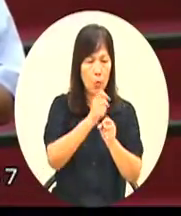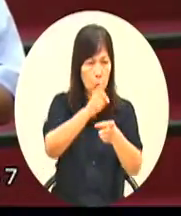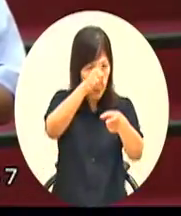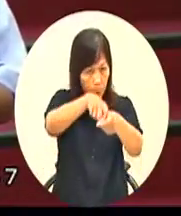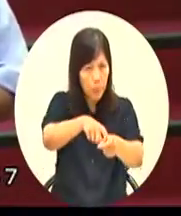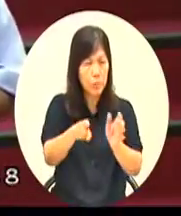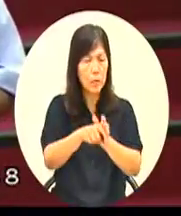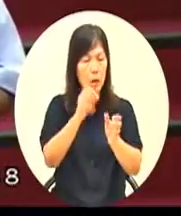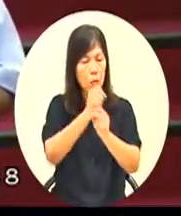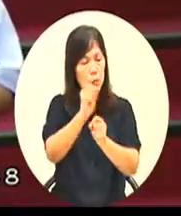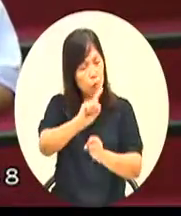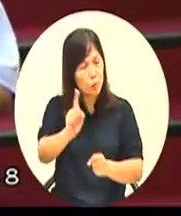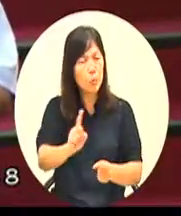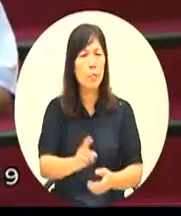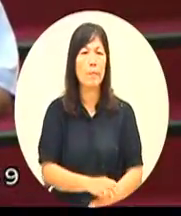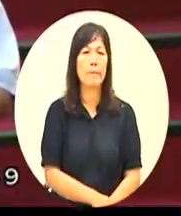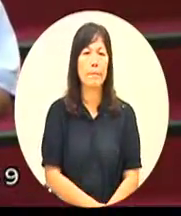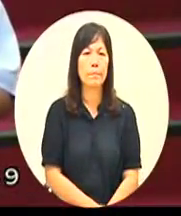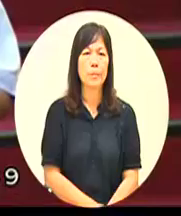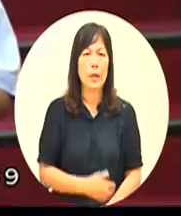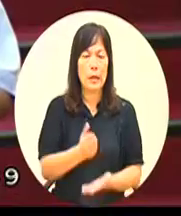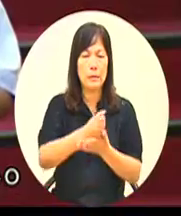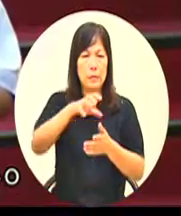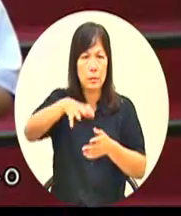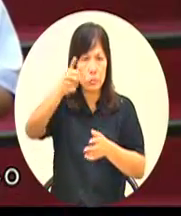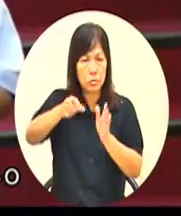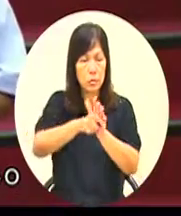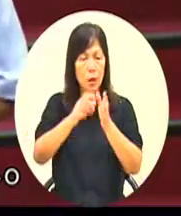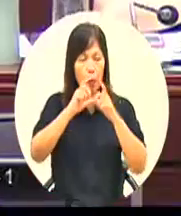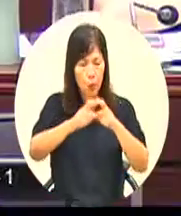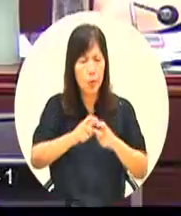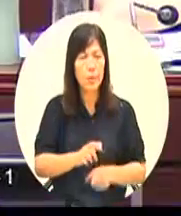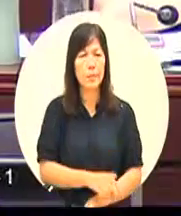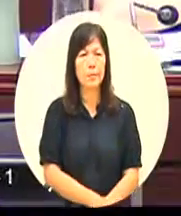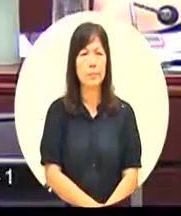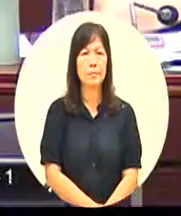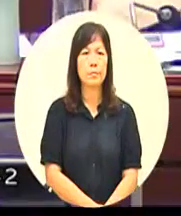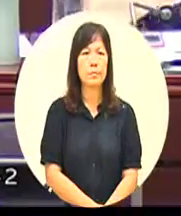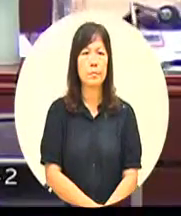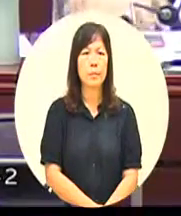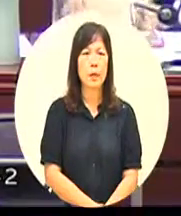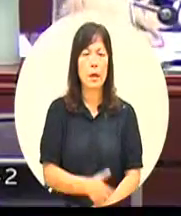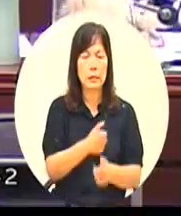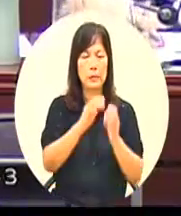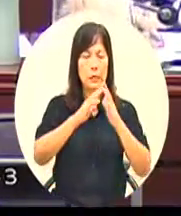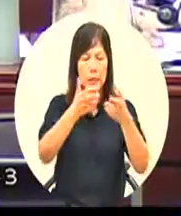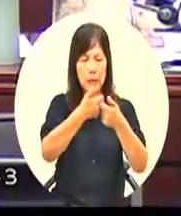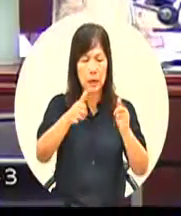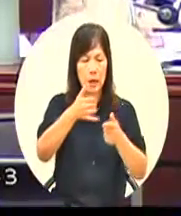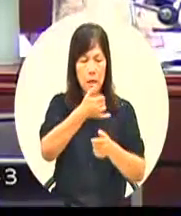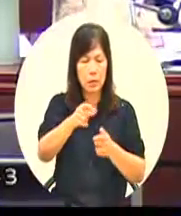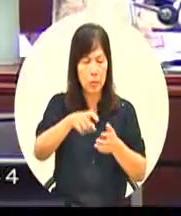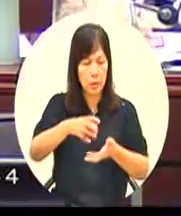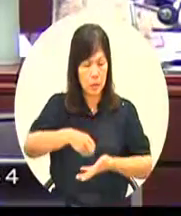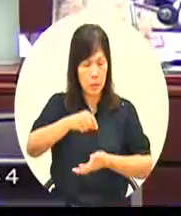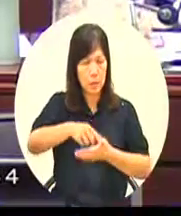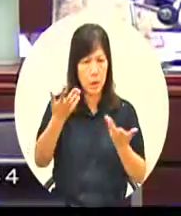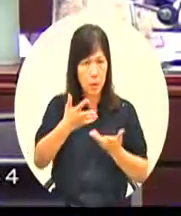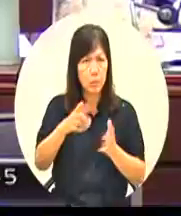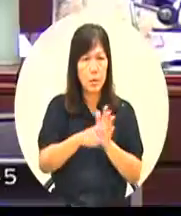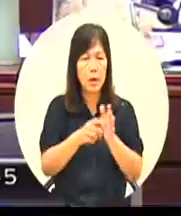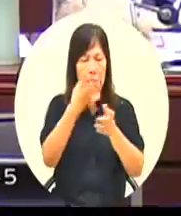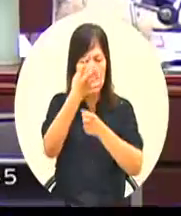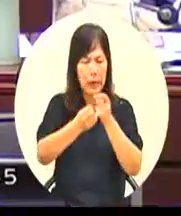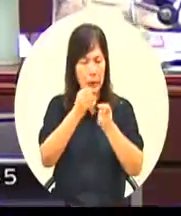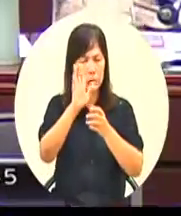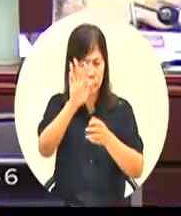何运作？啊，请局长答复我，教育局局长。 好，我们谢谢议员哦，提到这个问题。这个问题其实已经有好